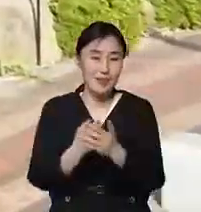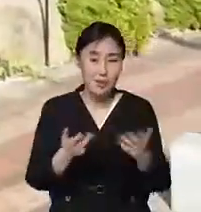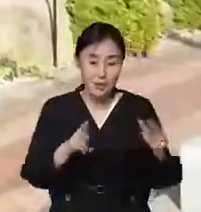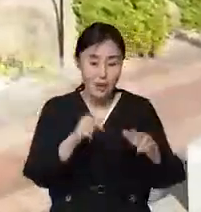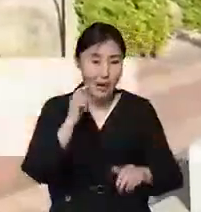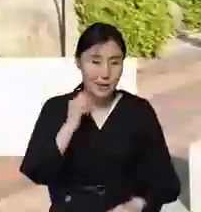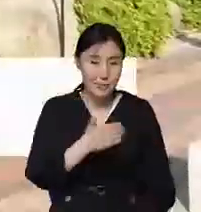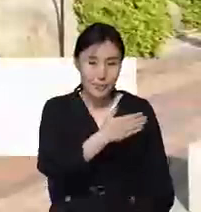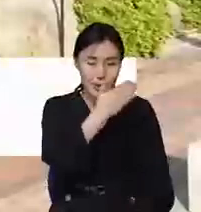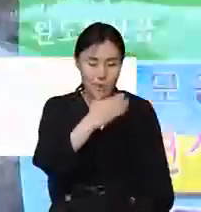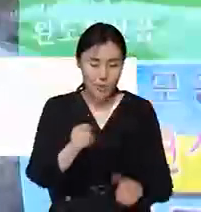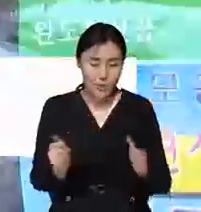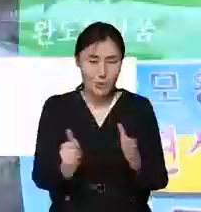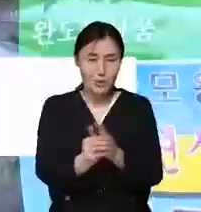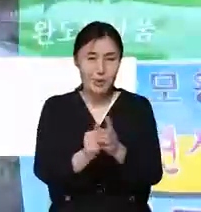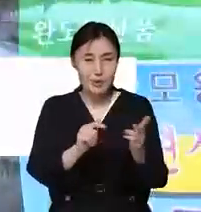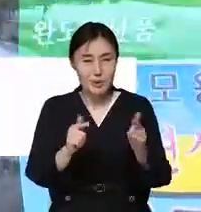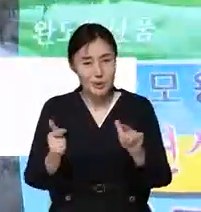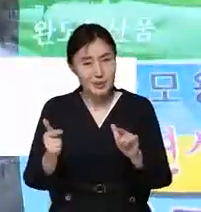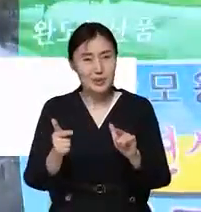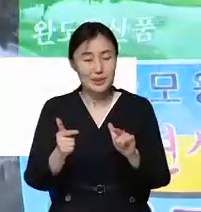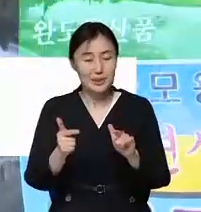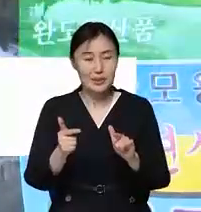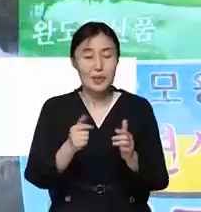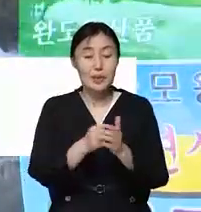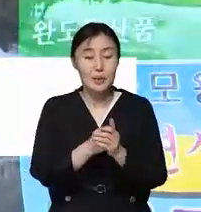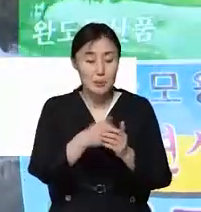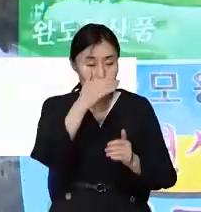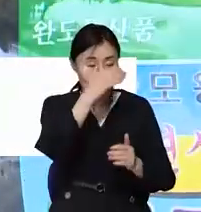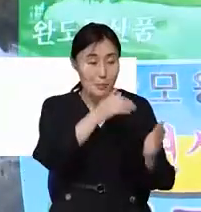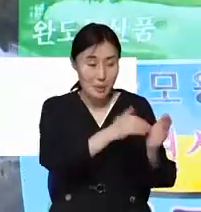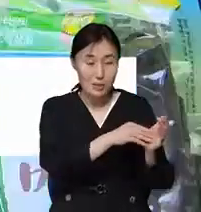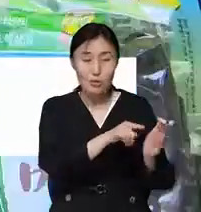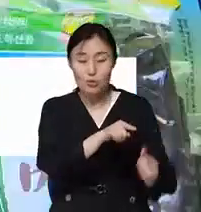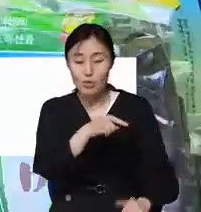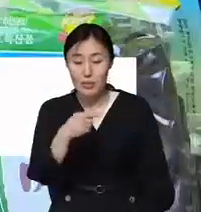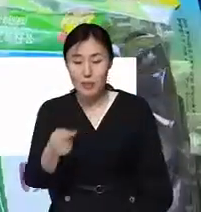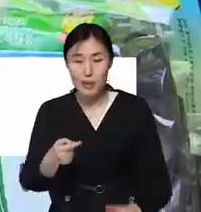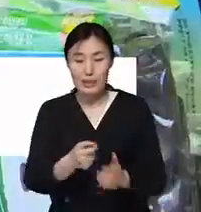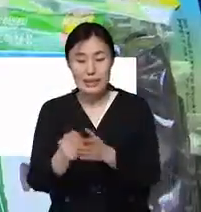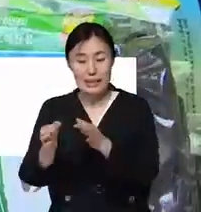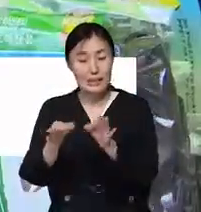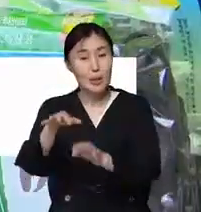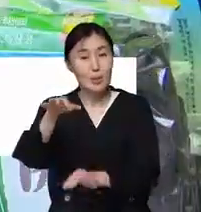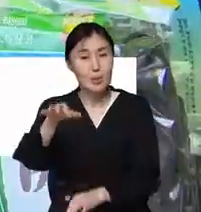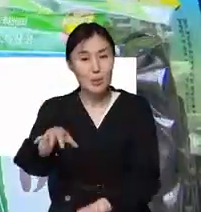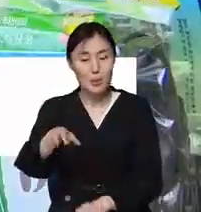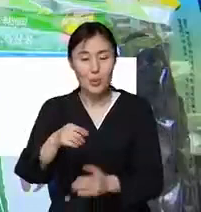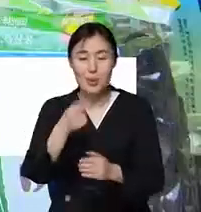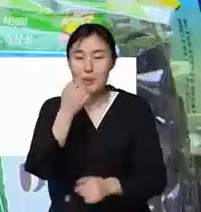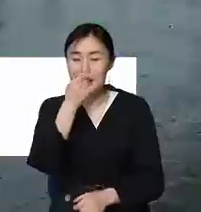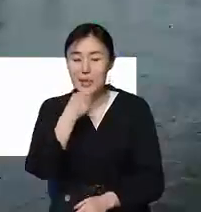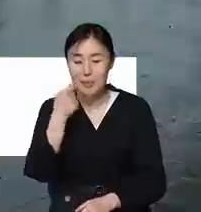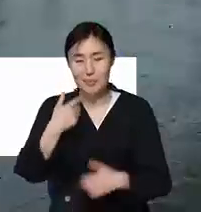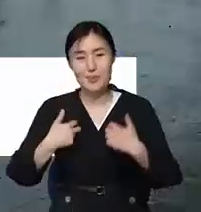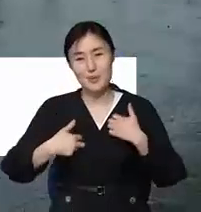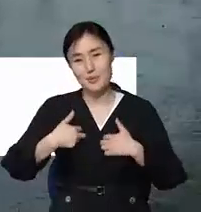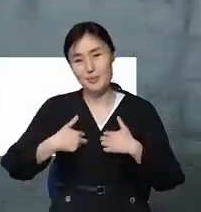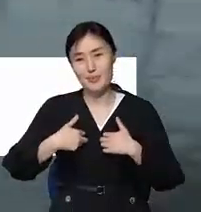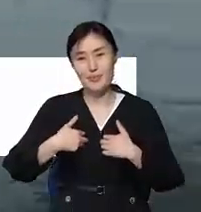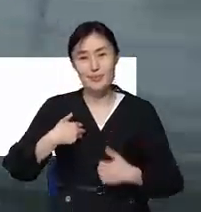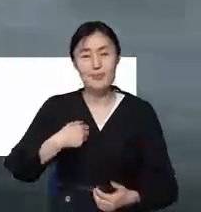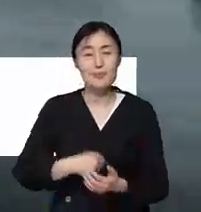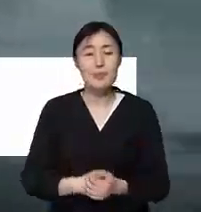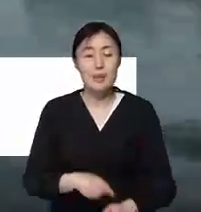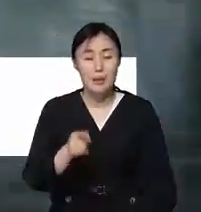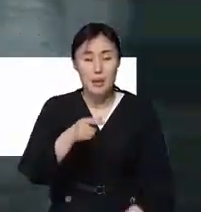독특함을 눈으로 맡기겠다면 바로 옆 완도 장보고 수산물 축제장에서는 입의 즐거움을 누릴 수 있습니다. 개막일에